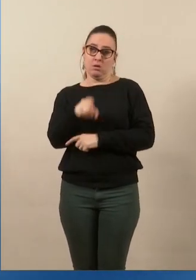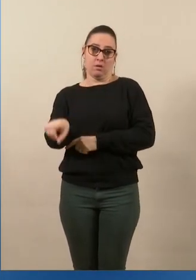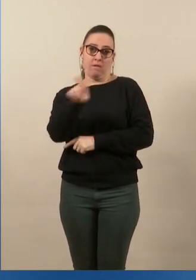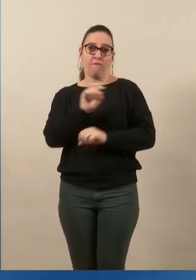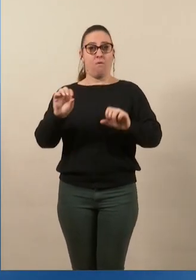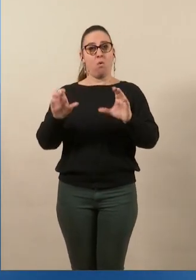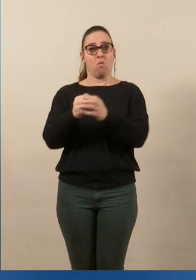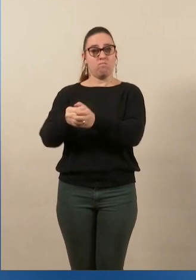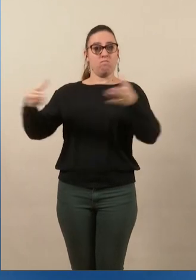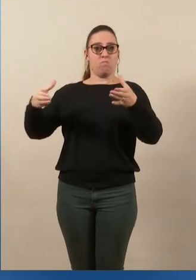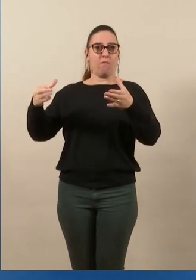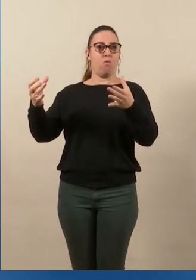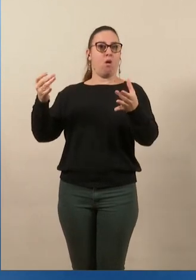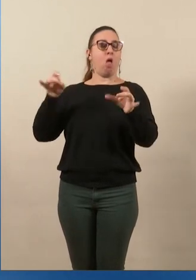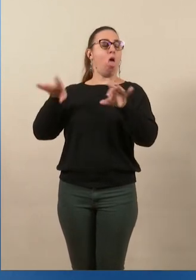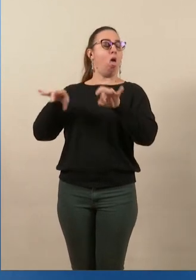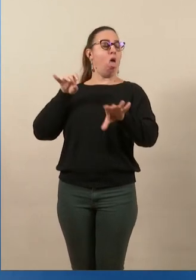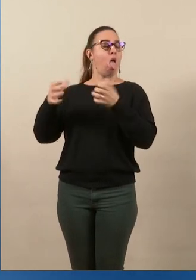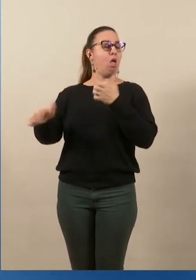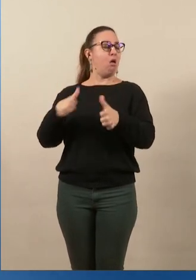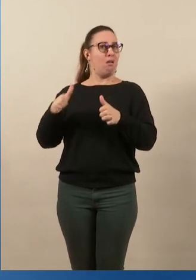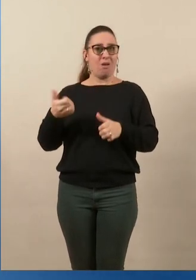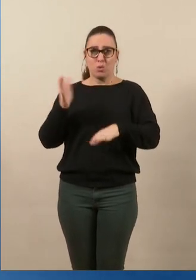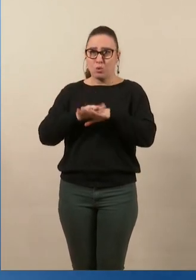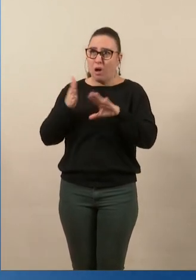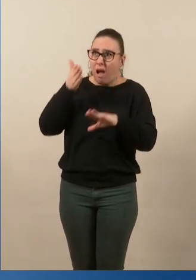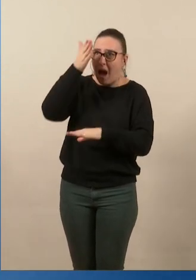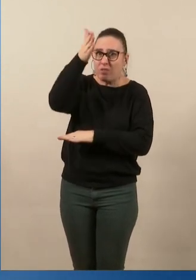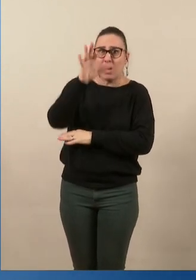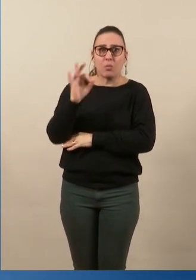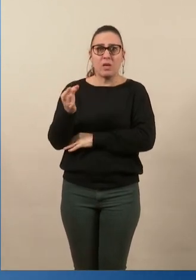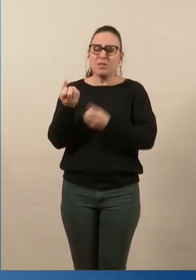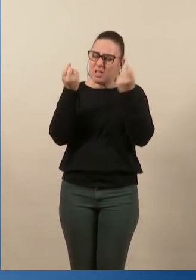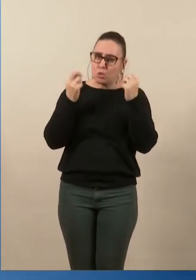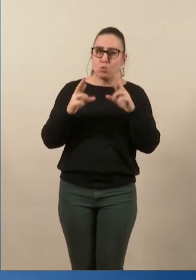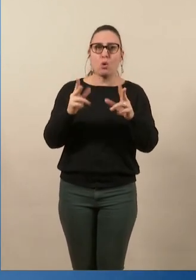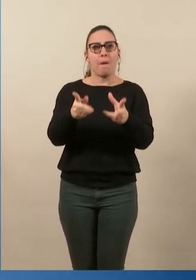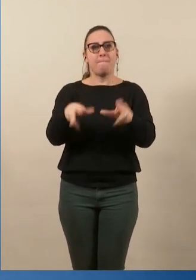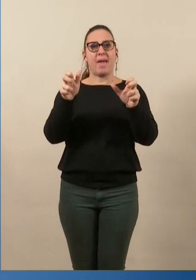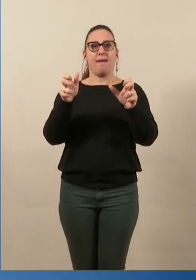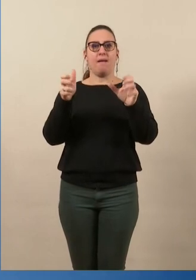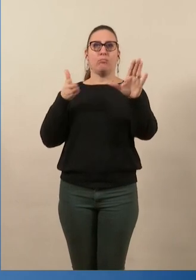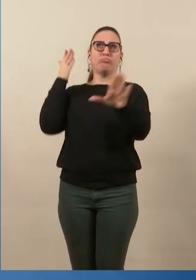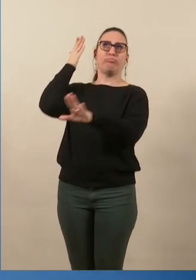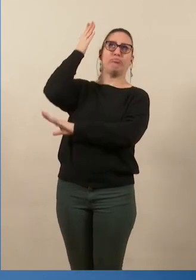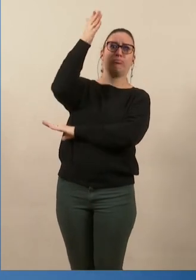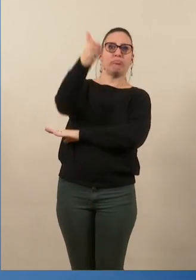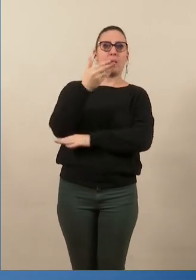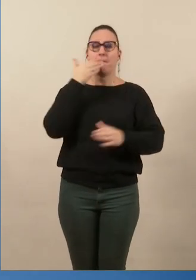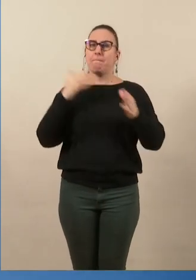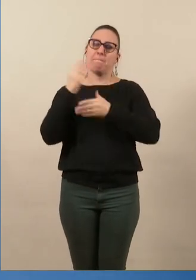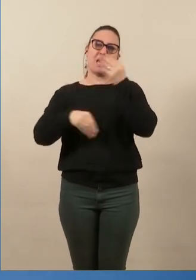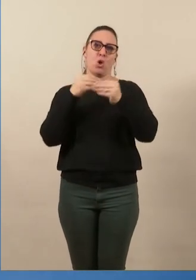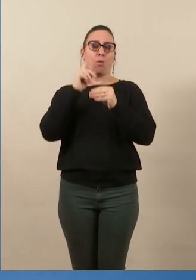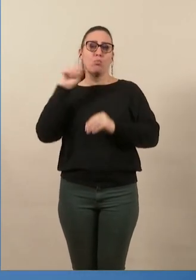groupe de la majorité vous le rejetez et pourtant c'est l'avenir c'est je crois la garantie d'une paix durable et d'un monde meilleur pour de vrai